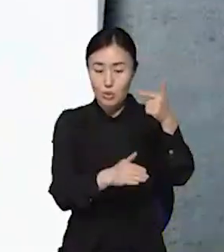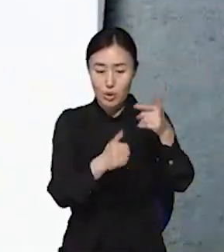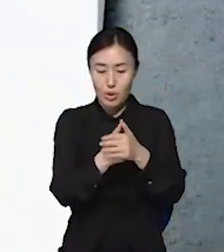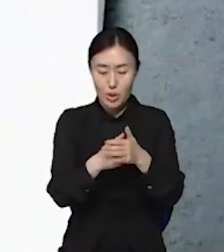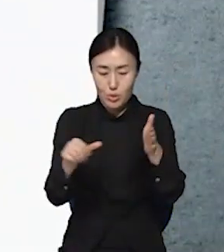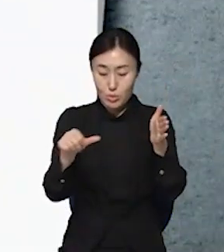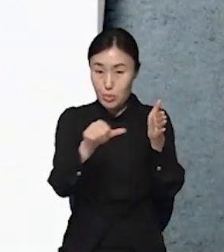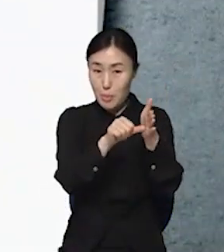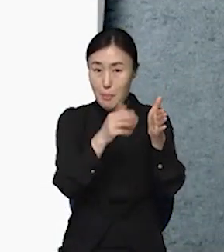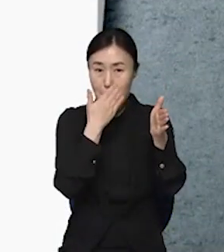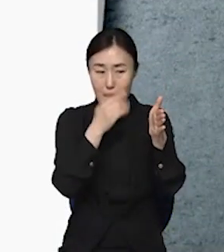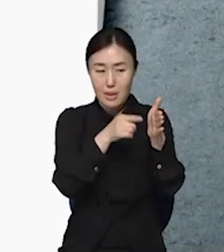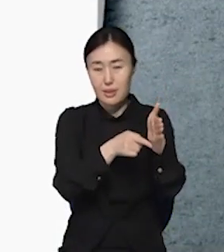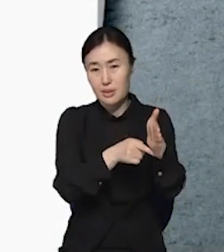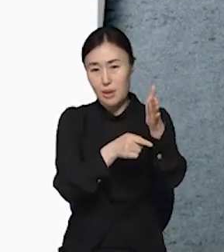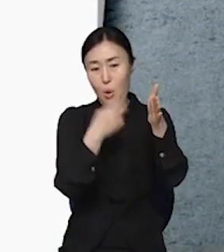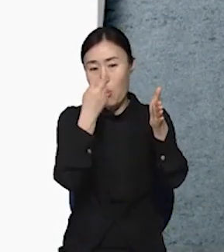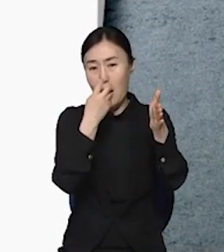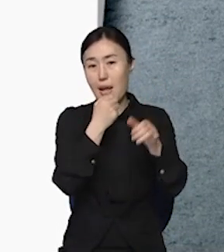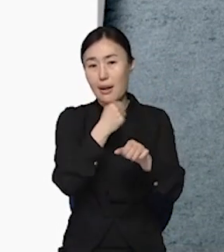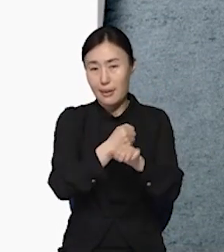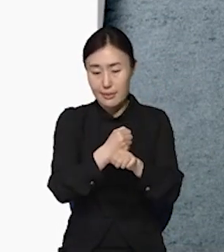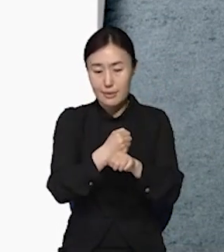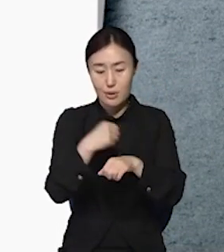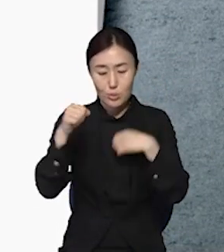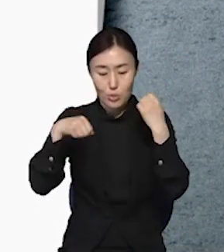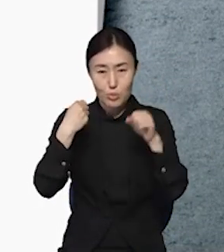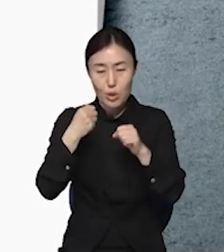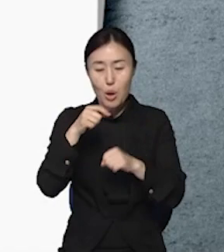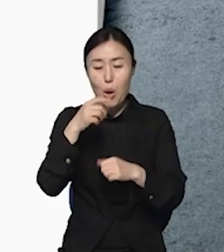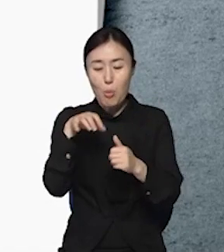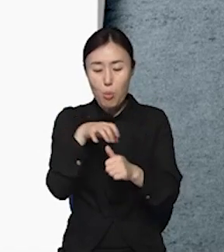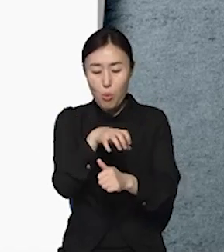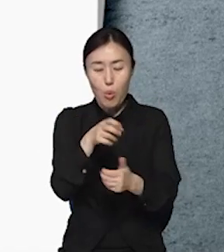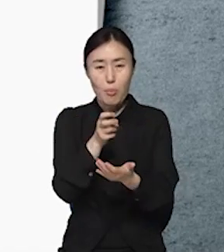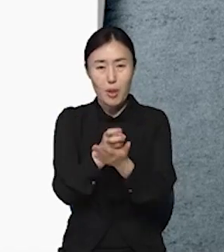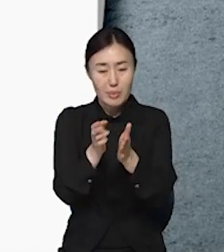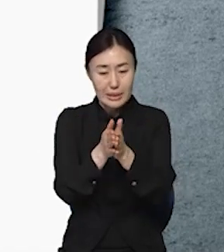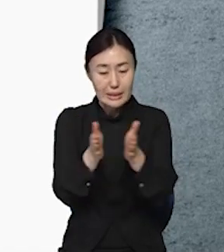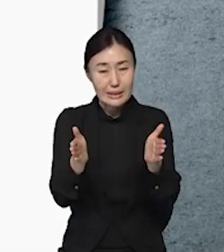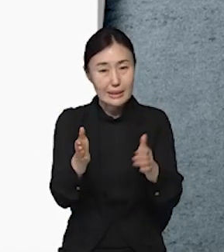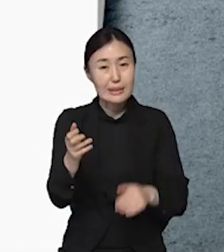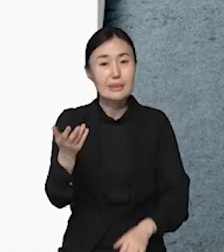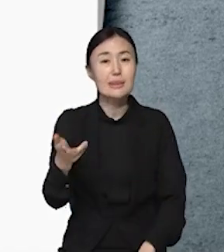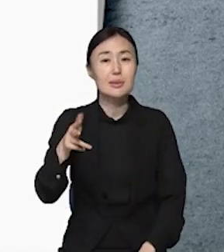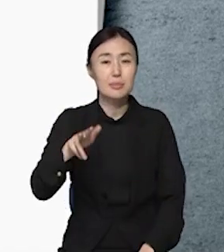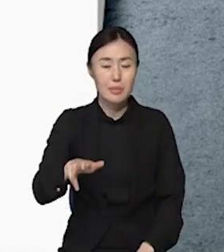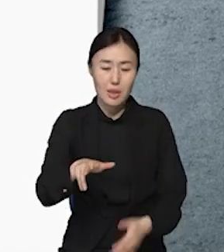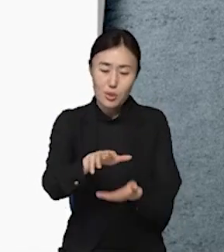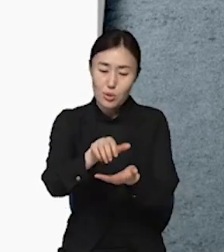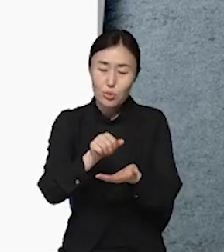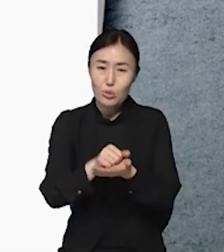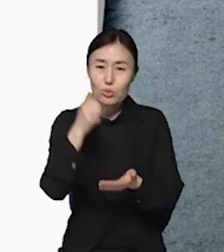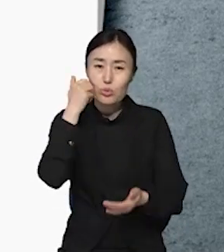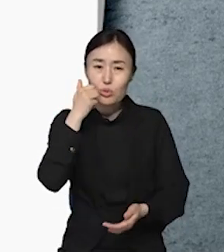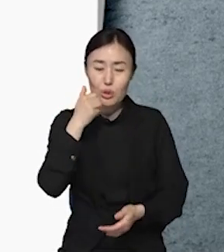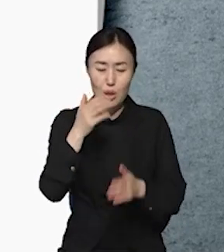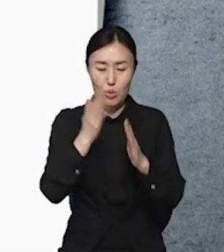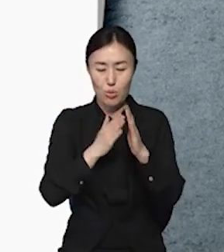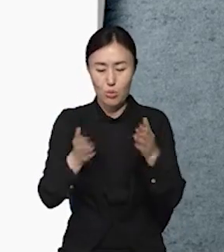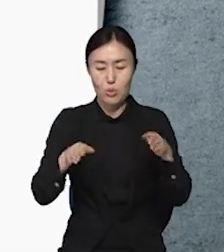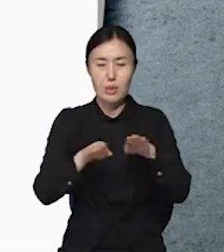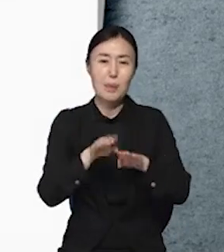충돌을 일으킬 수 있는 구조물을 관리하도록 하는 야생생물법 개정안이 시행될 예정이지만 적용 대상이